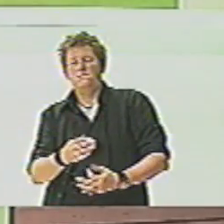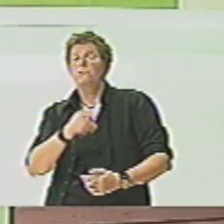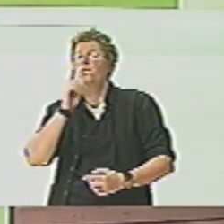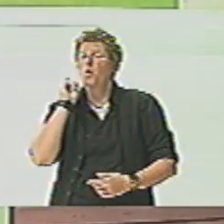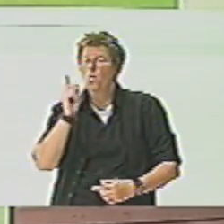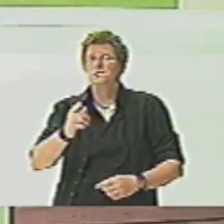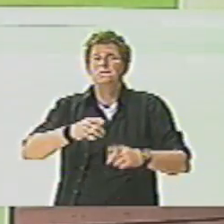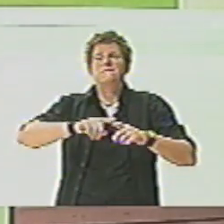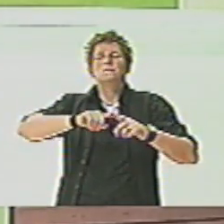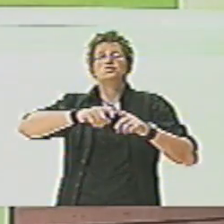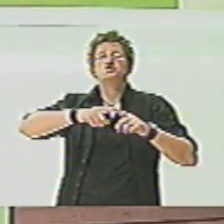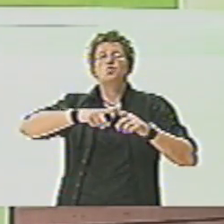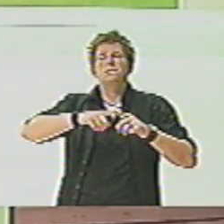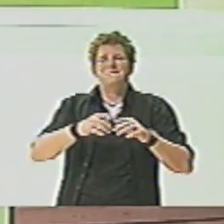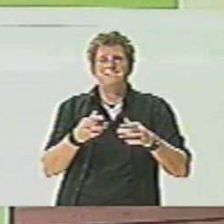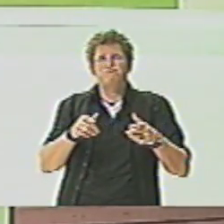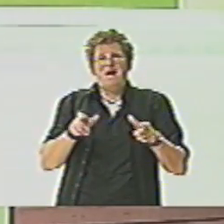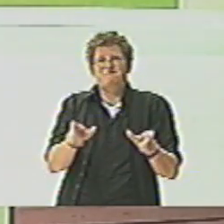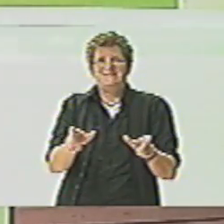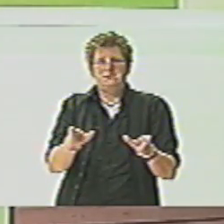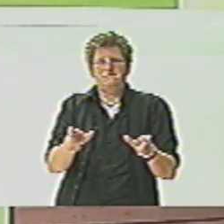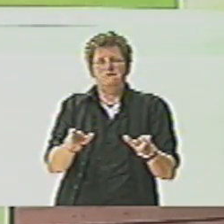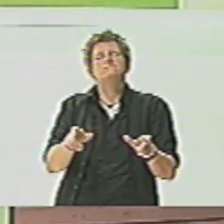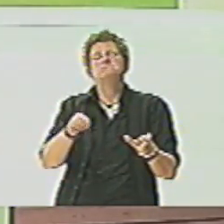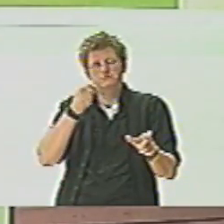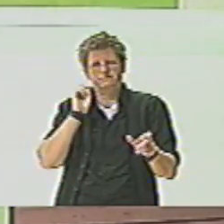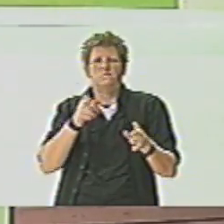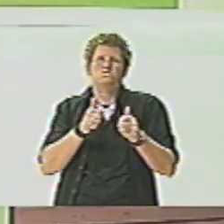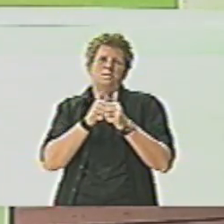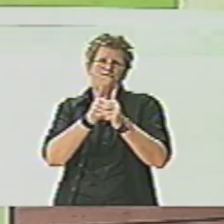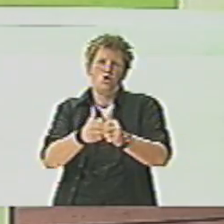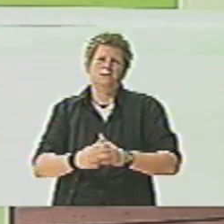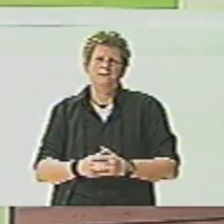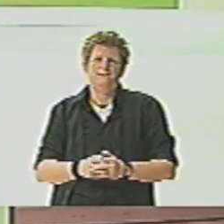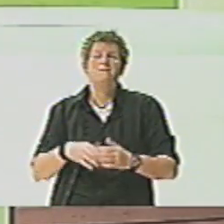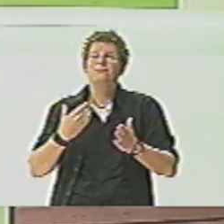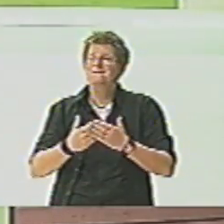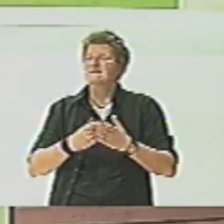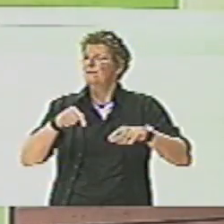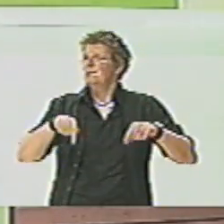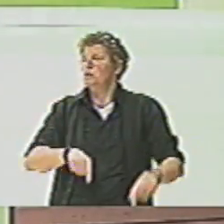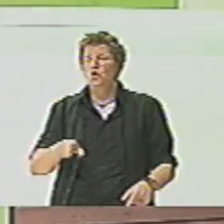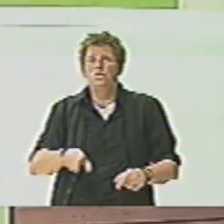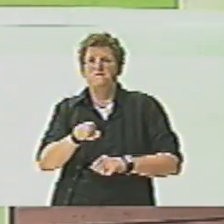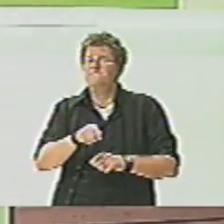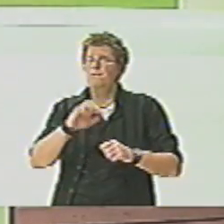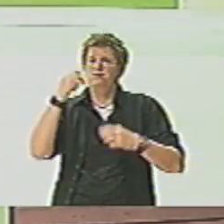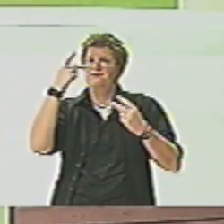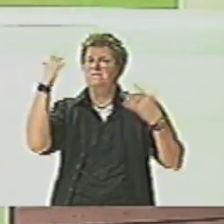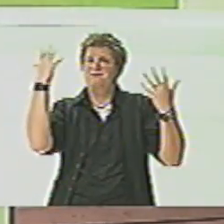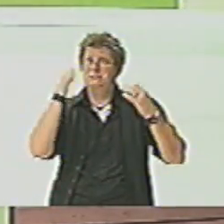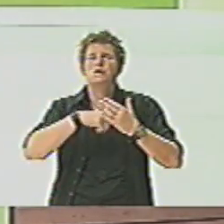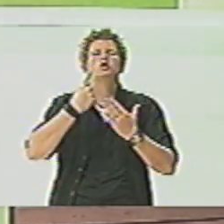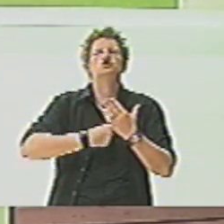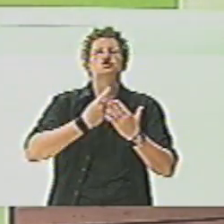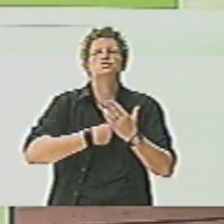Landeshaushalt einzuhalten. Das heißt, wir brauchen eine Steuerreform, die auch die Einnahmen neu verteilt und